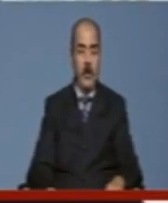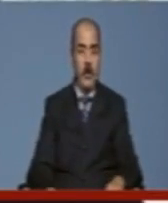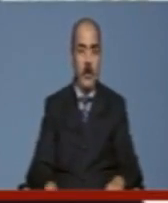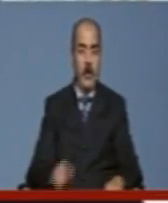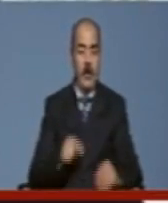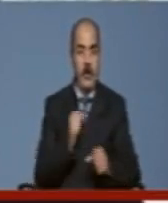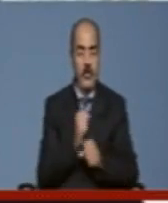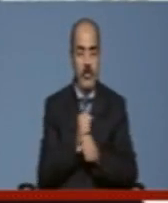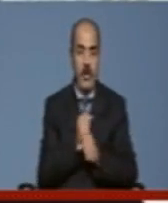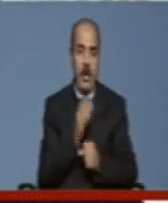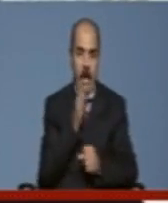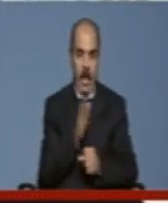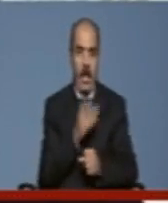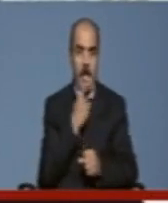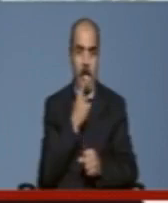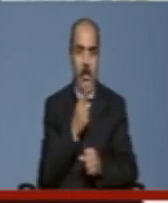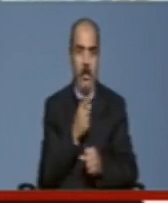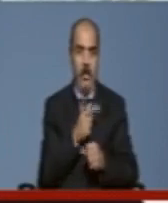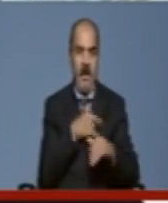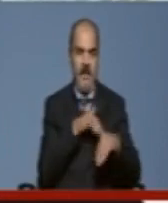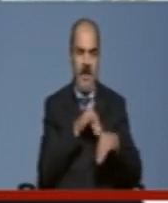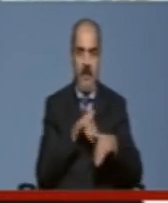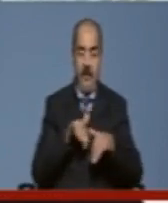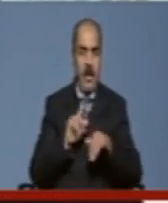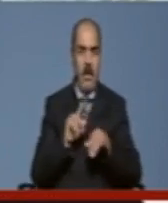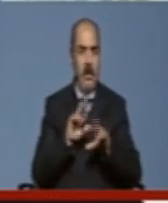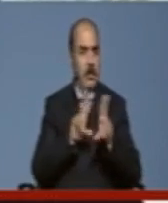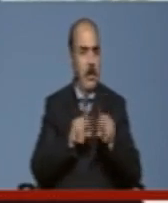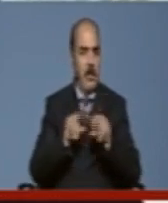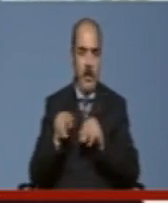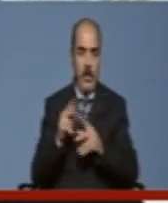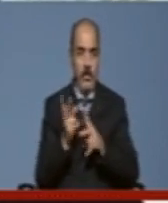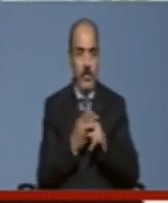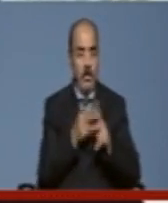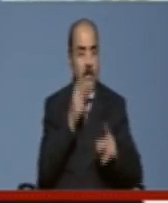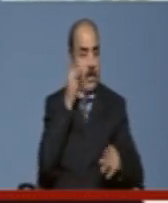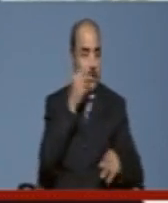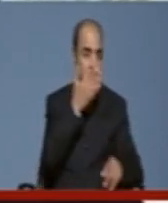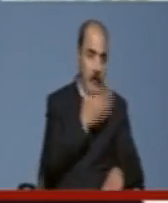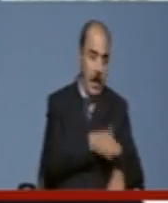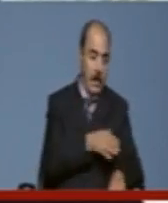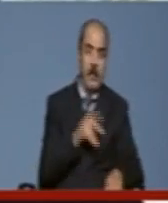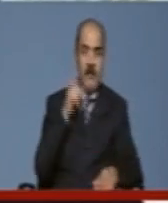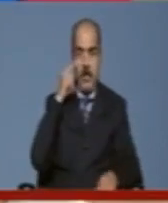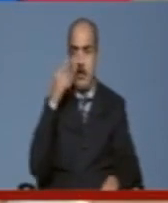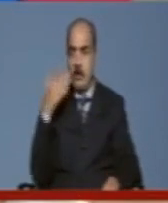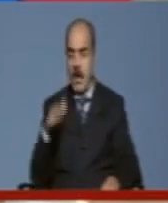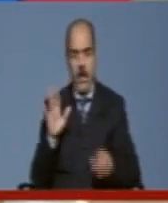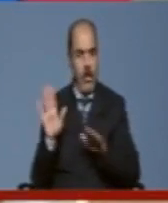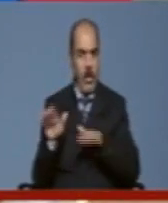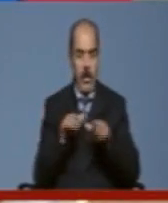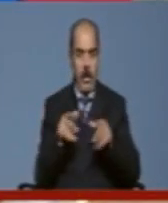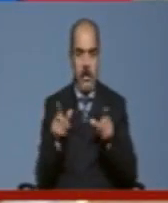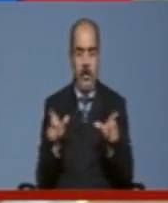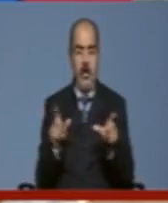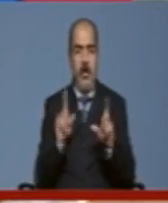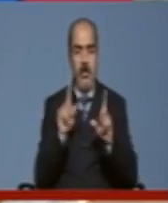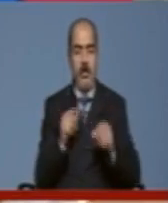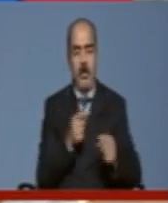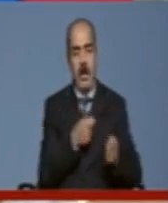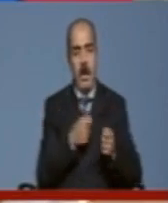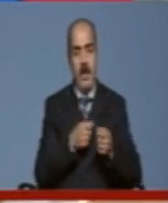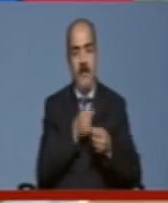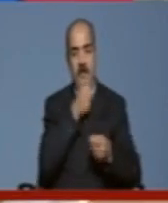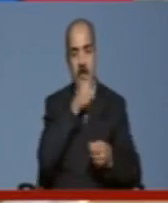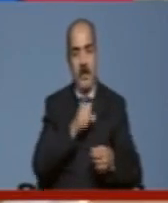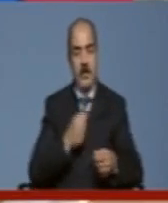واحد، يعني المدنيين اللي هنا والمدنيين اللي هنا. مرة تانية برحب بيك فخامة الرئيس، أهلا وسهلا،